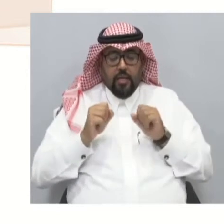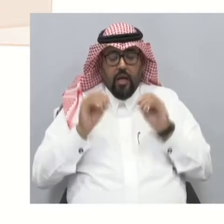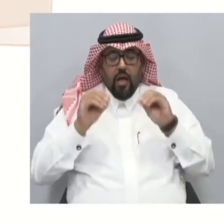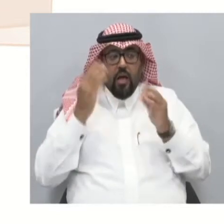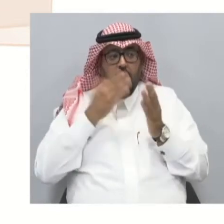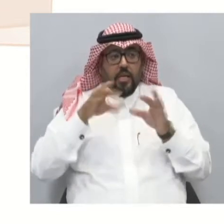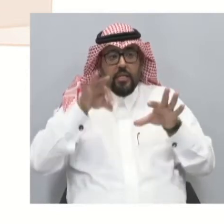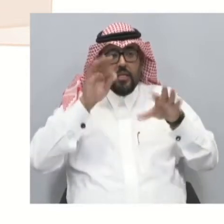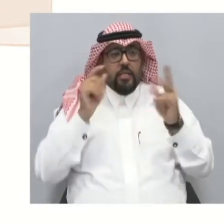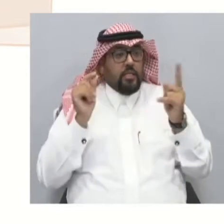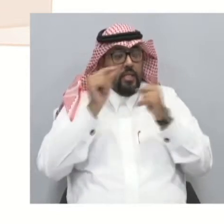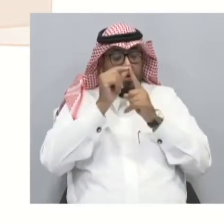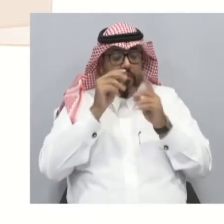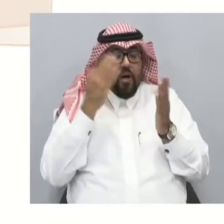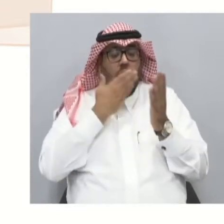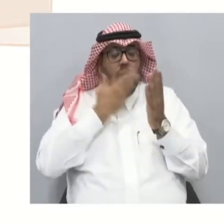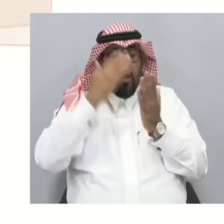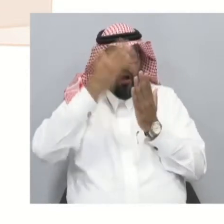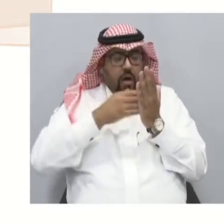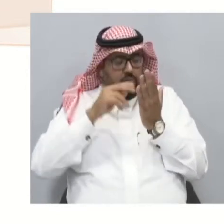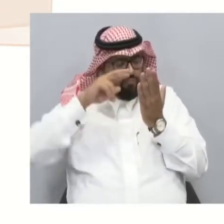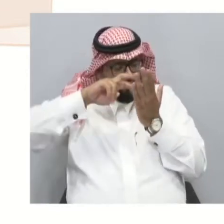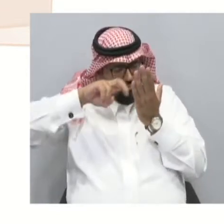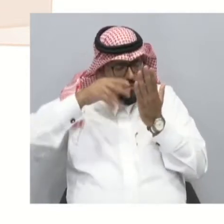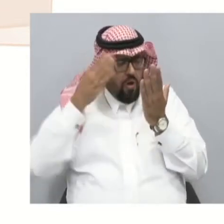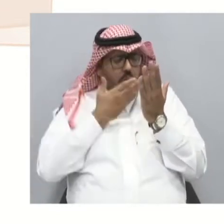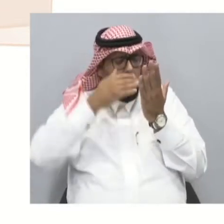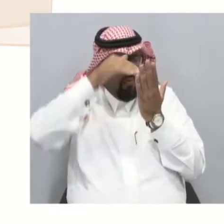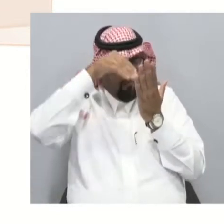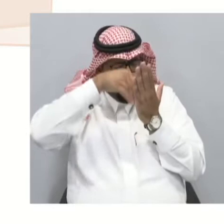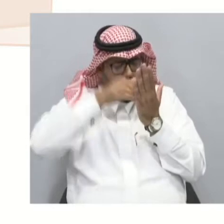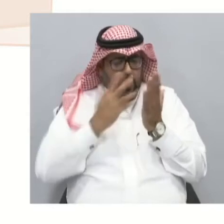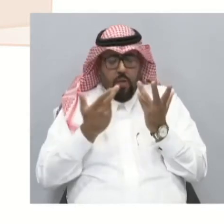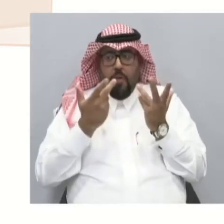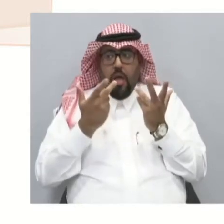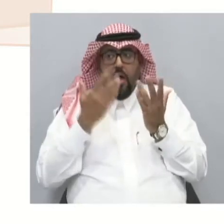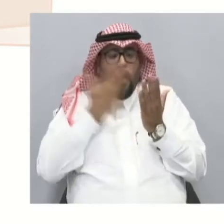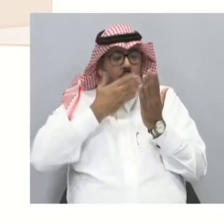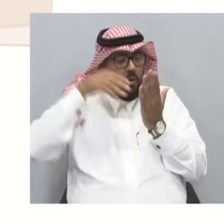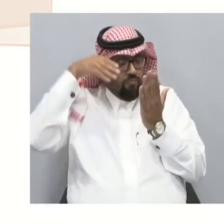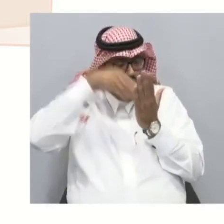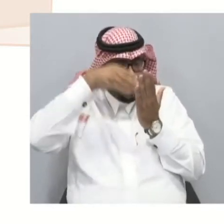القراءة المتعمقة. للتذكير، ما هي استراتيجية القراءة المتعمقة؟